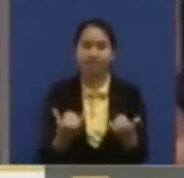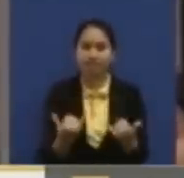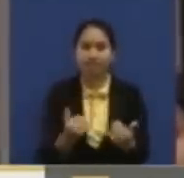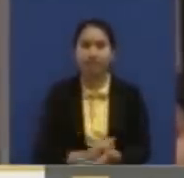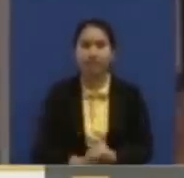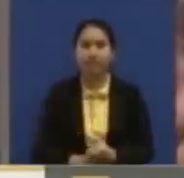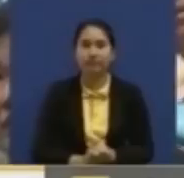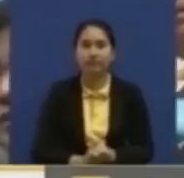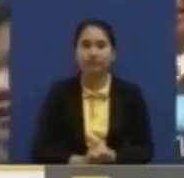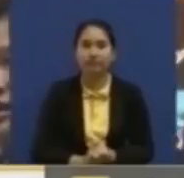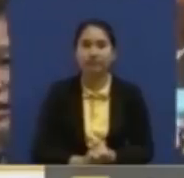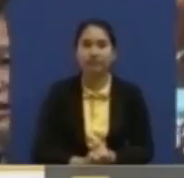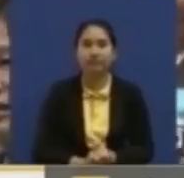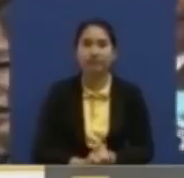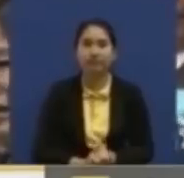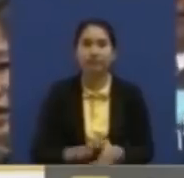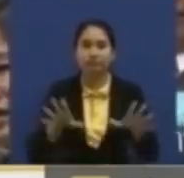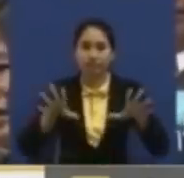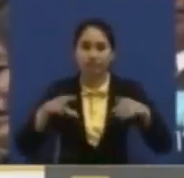ผู้รับรองด้วยค่ะ